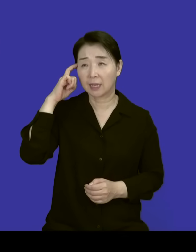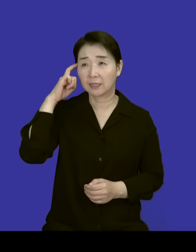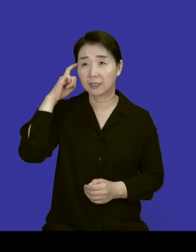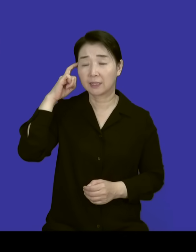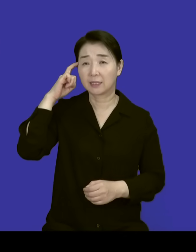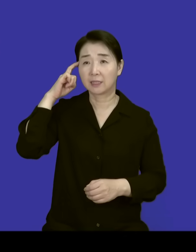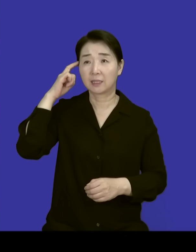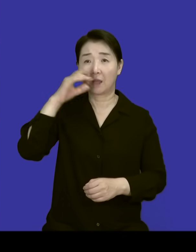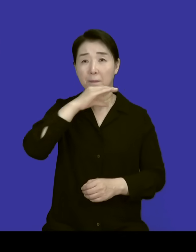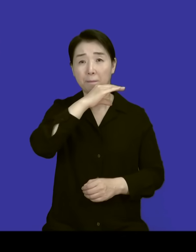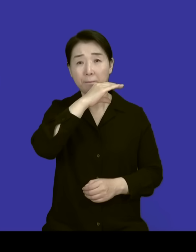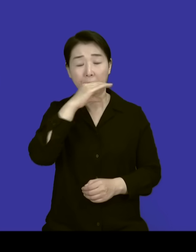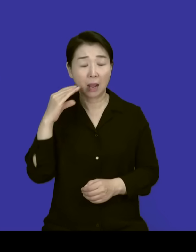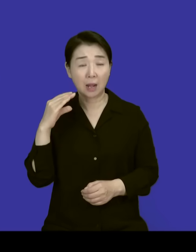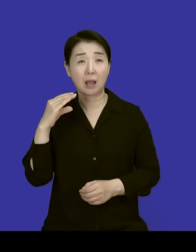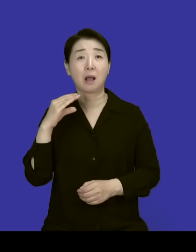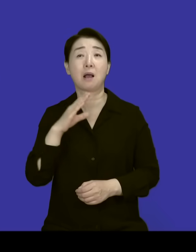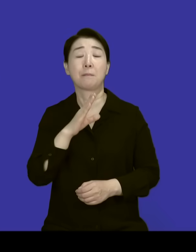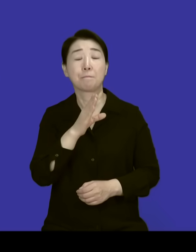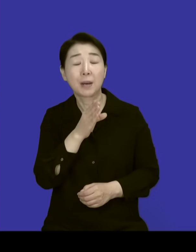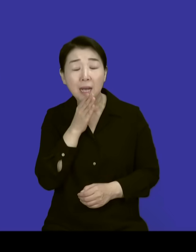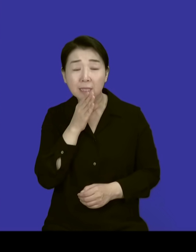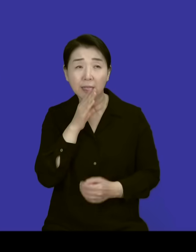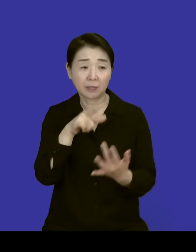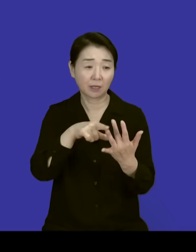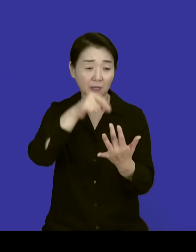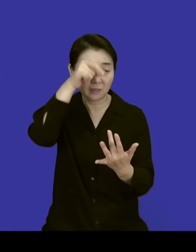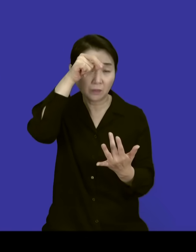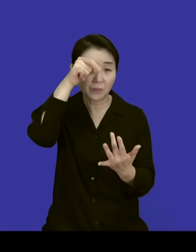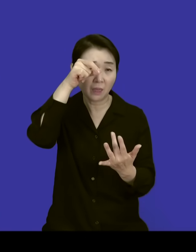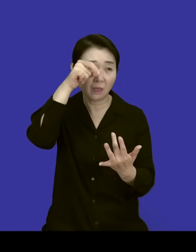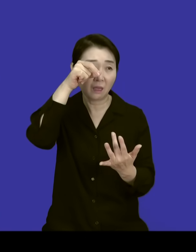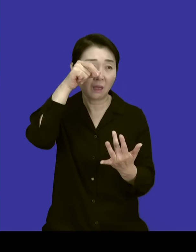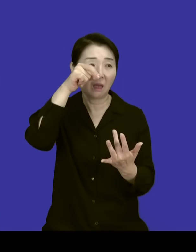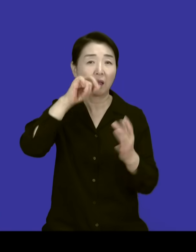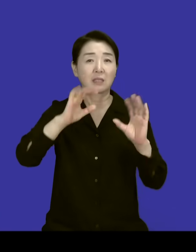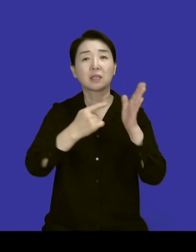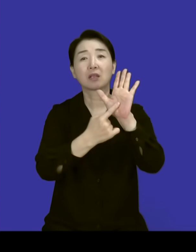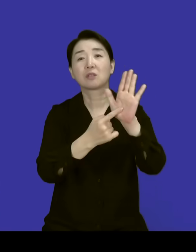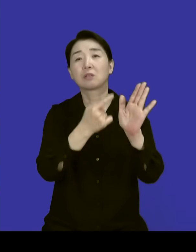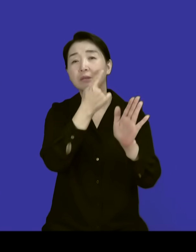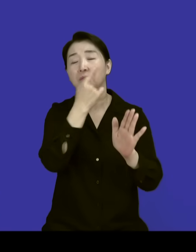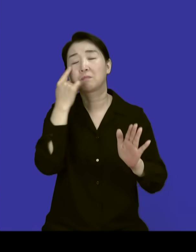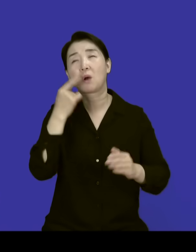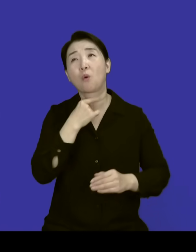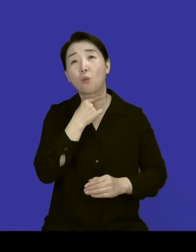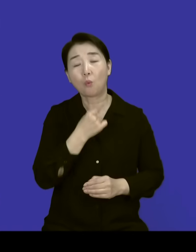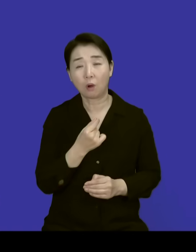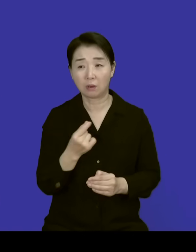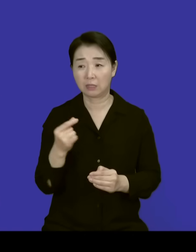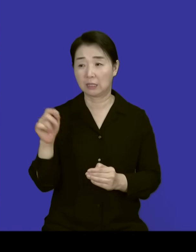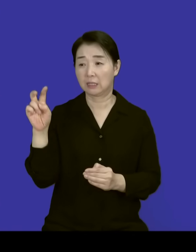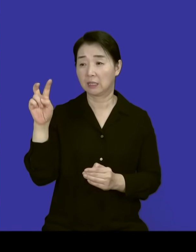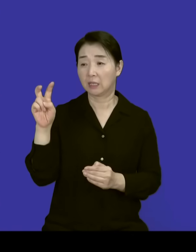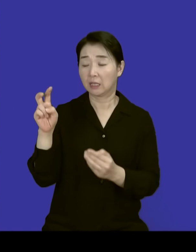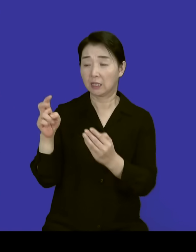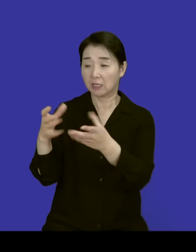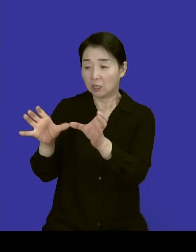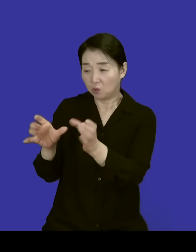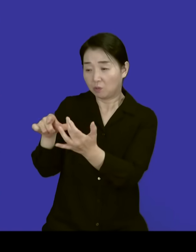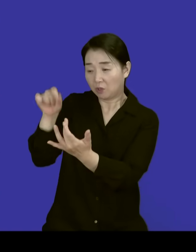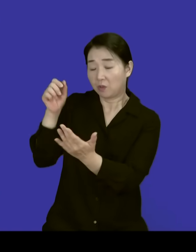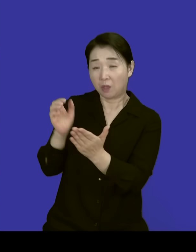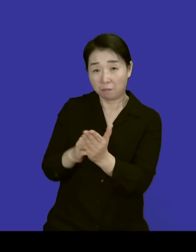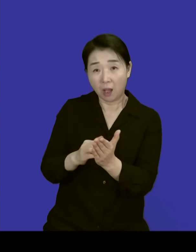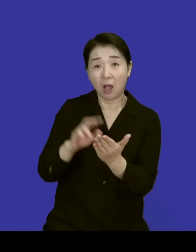세상에 증명해보고 싶은 거예요. 내가 이 친구들을 선택했고 내 음악을 만들고 이 음반을 준비했던 그 모든 계획이 옳았다는 걸 모든